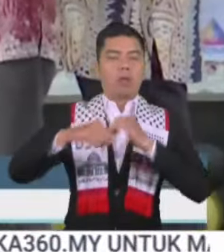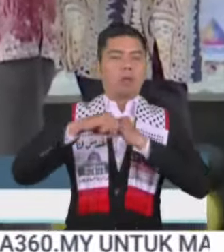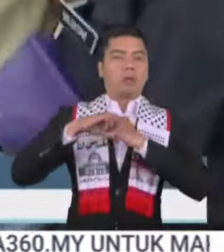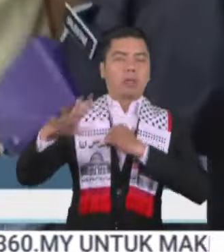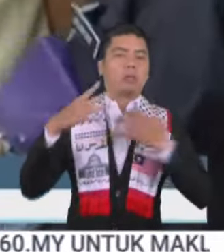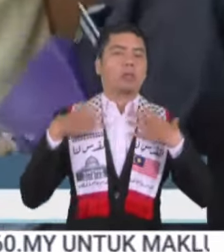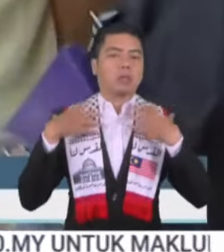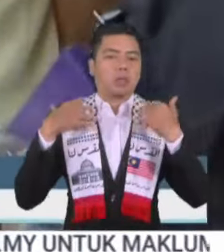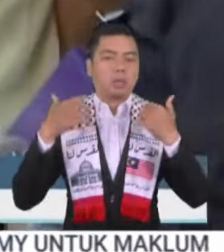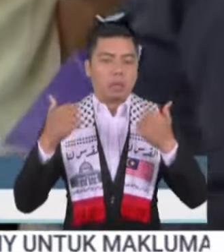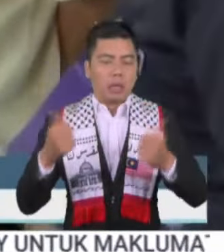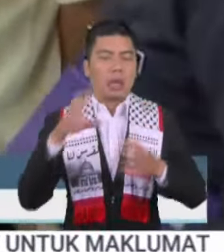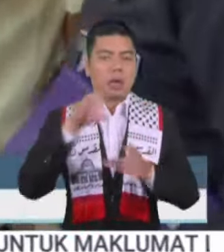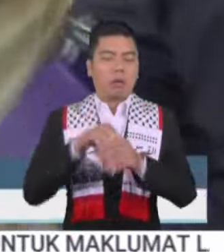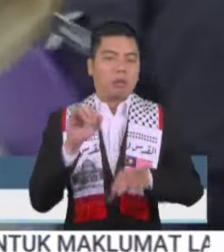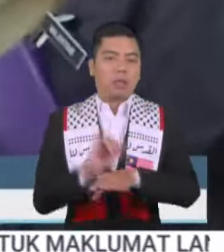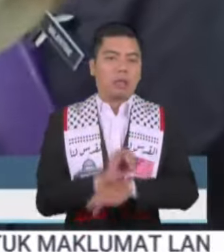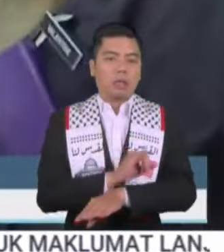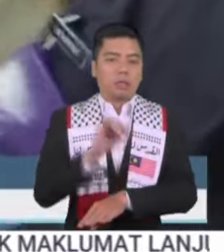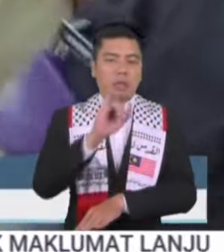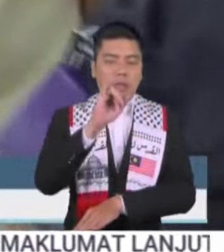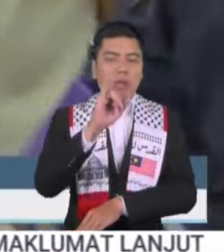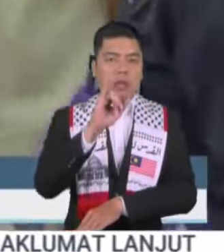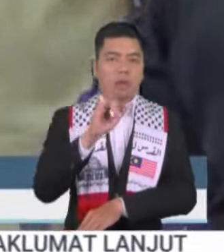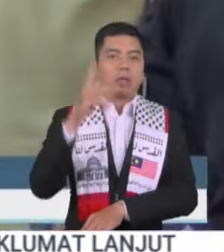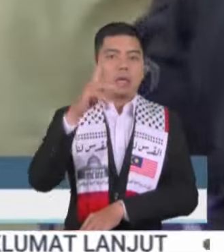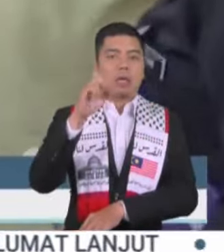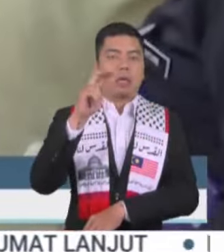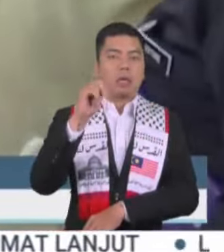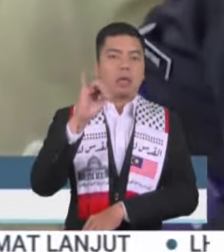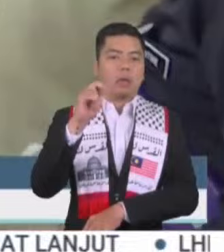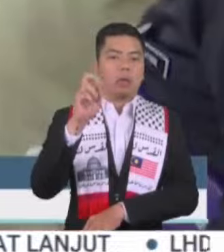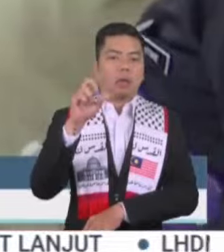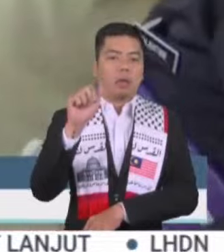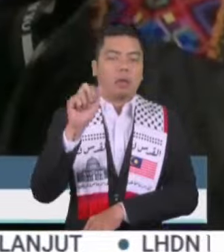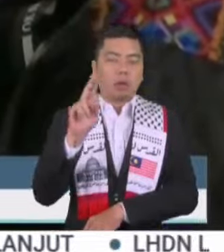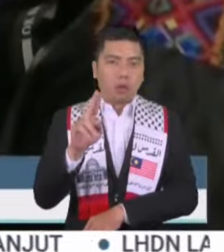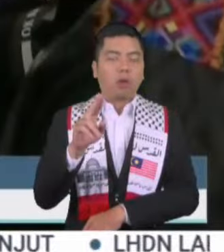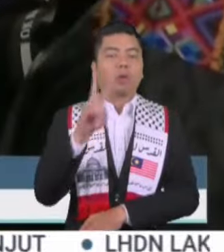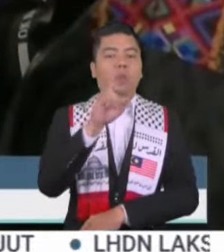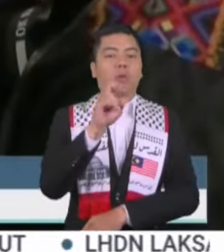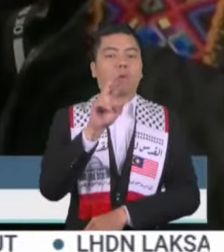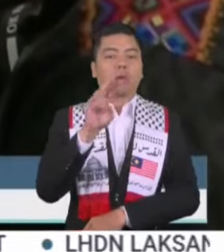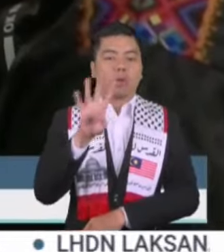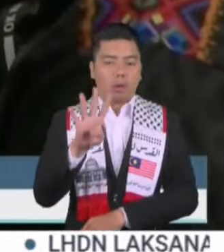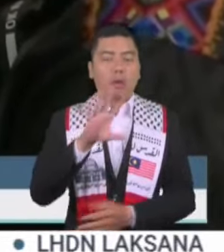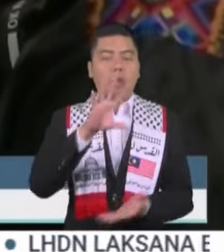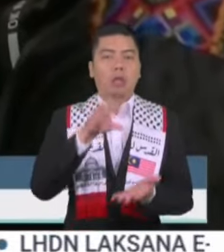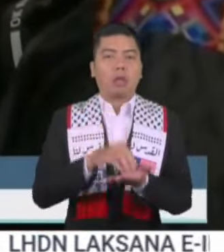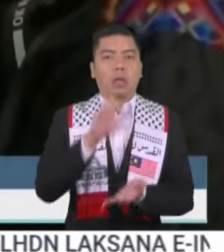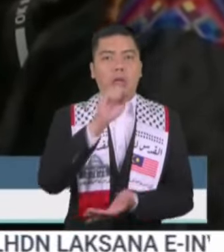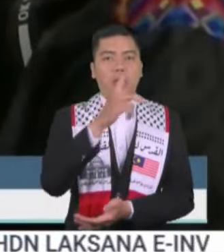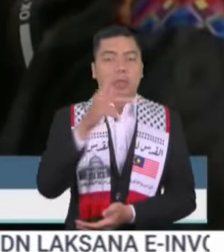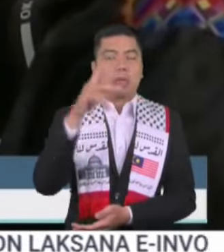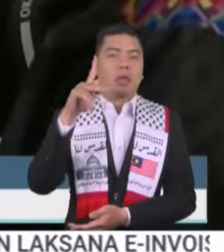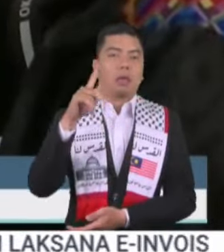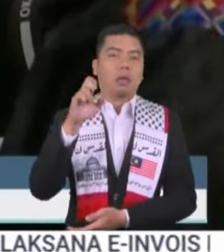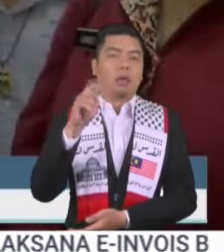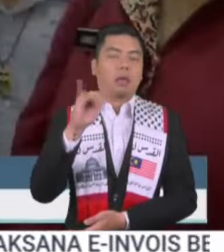kesihatan di institusi pendidikan peringkat daerah keningau tahun 2024 di SMK keningau